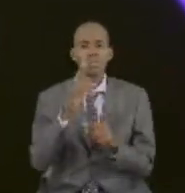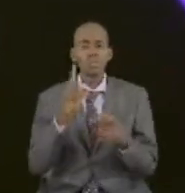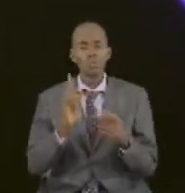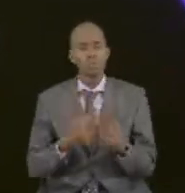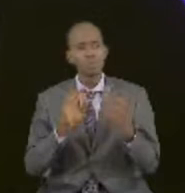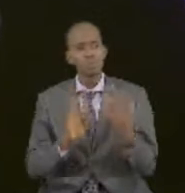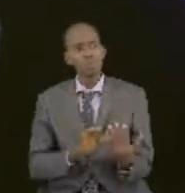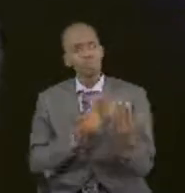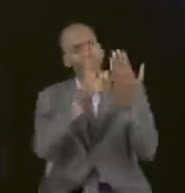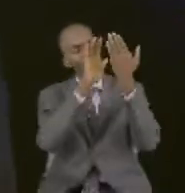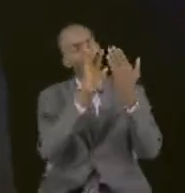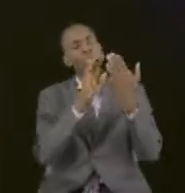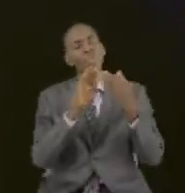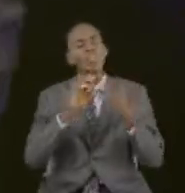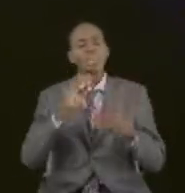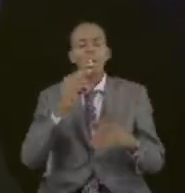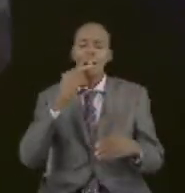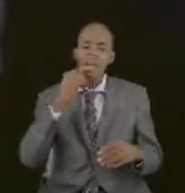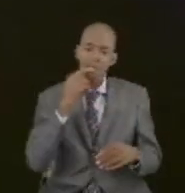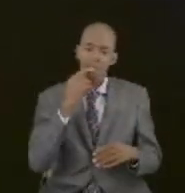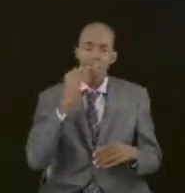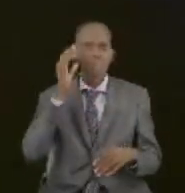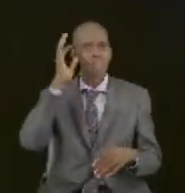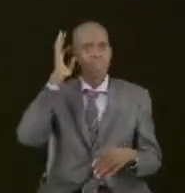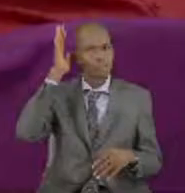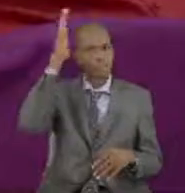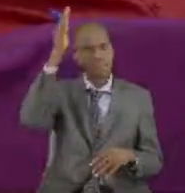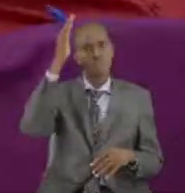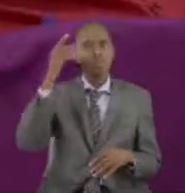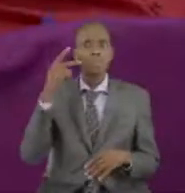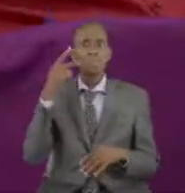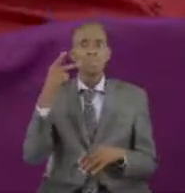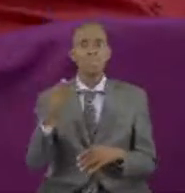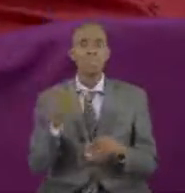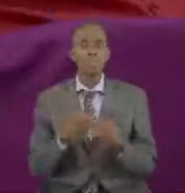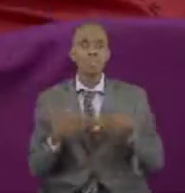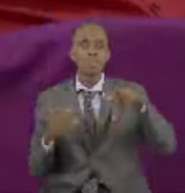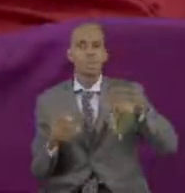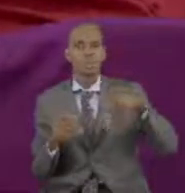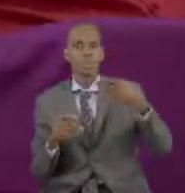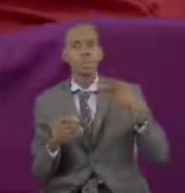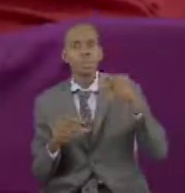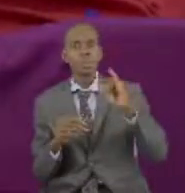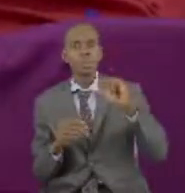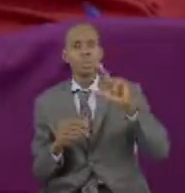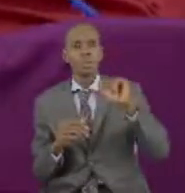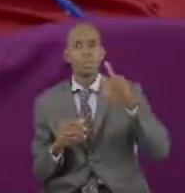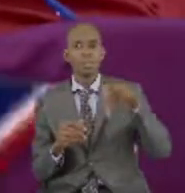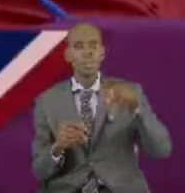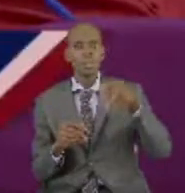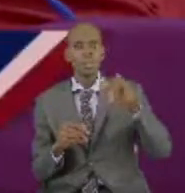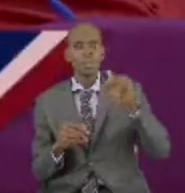à un futur leur guerre voyons filet piège à plus de